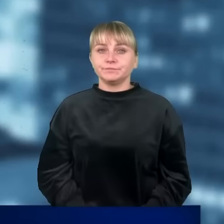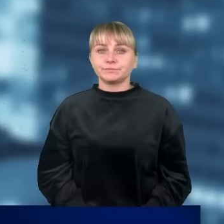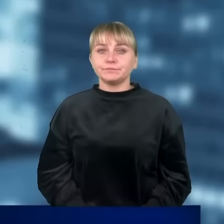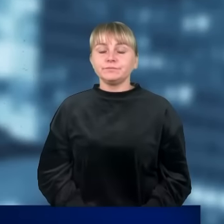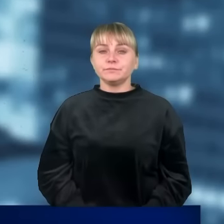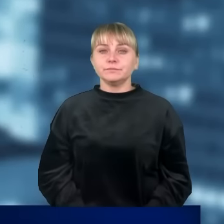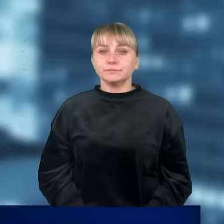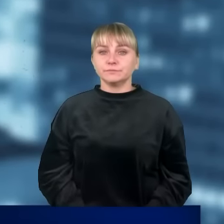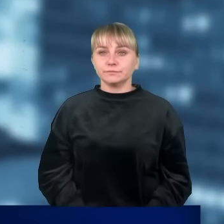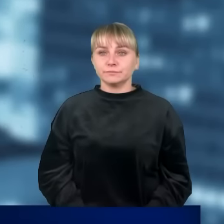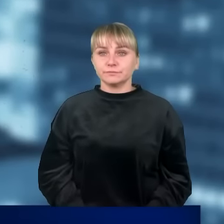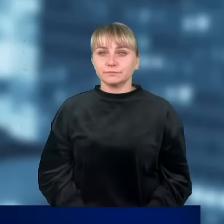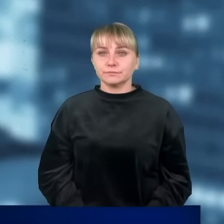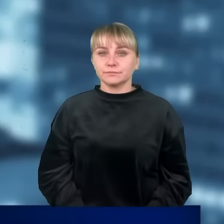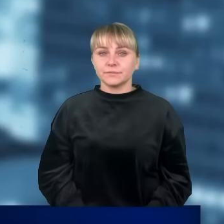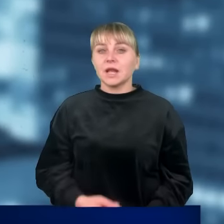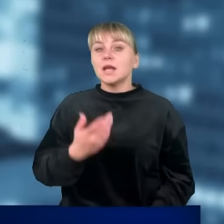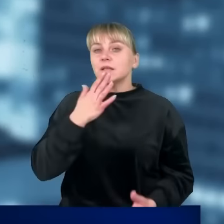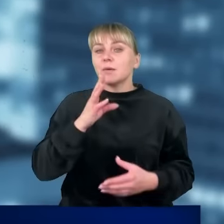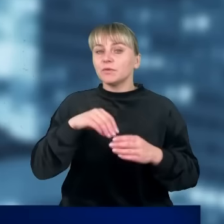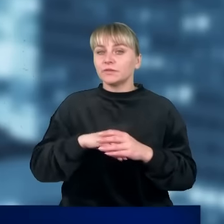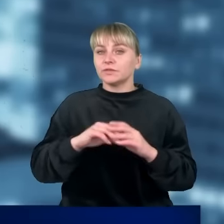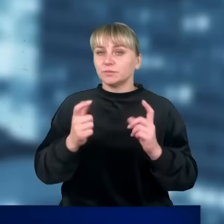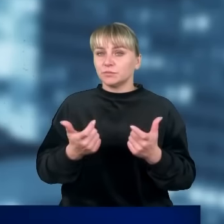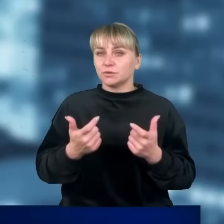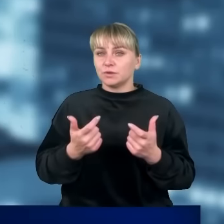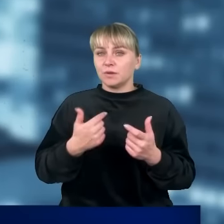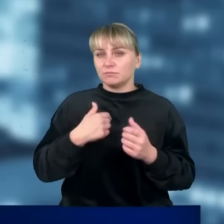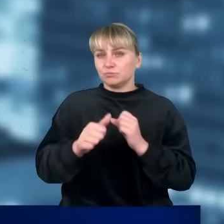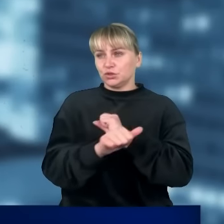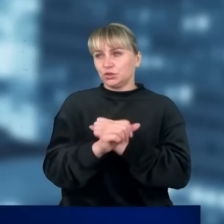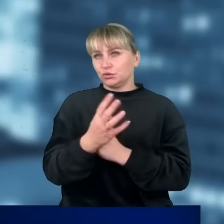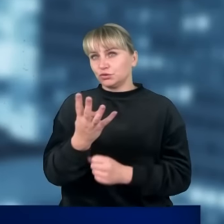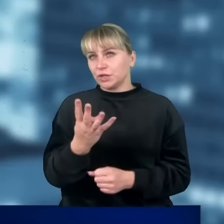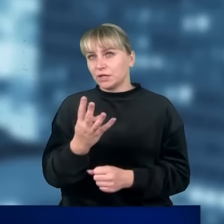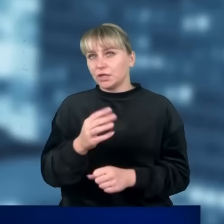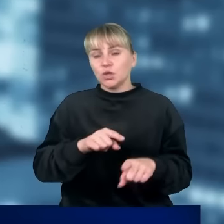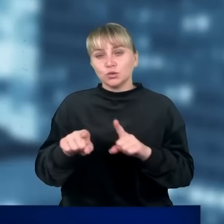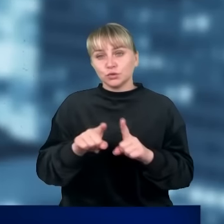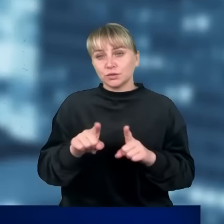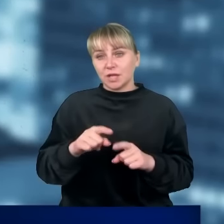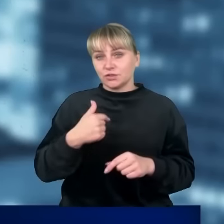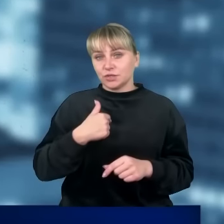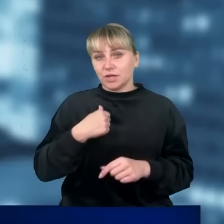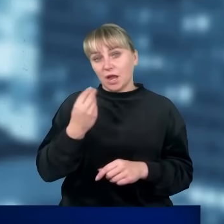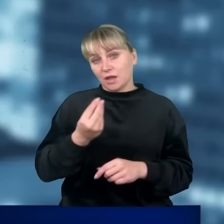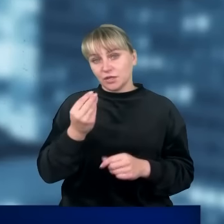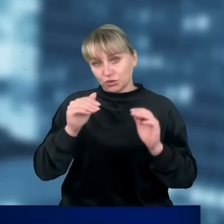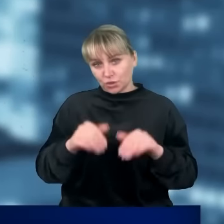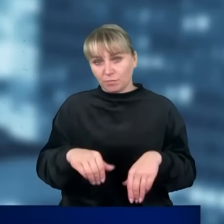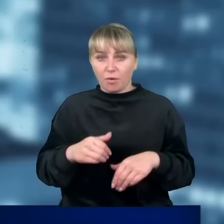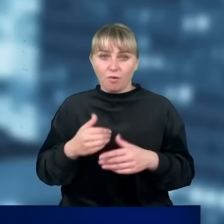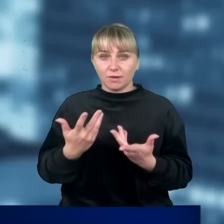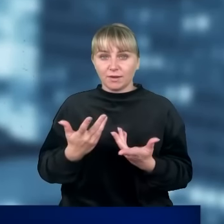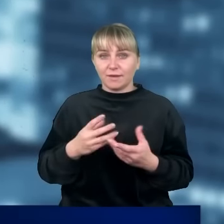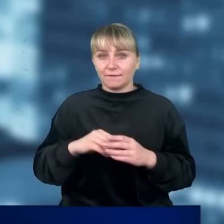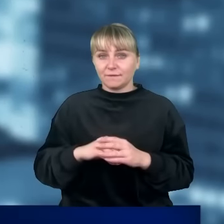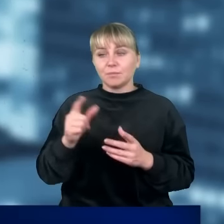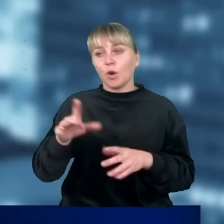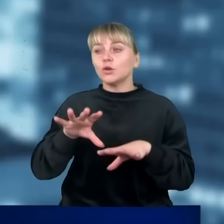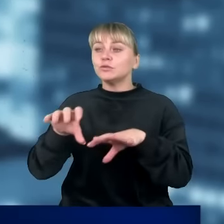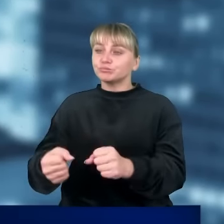najmocniej, egoistycznie ze swojego punktu widzenia, mam 64, to znaczy, że jeszcze trochę mogę sobie poszumieć, bo oni się biorą